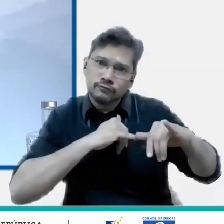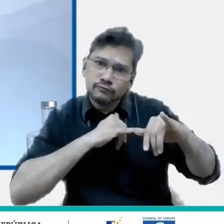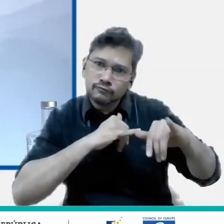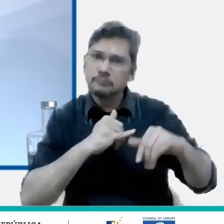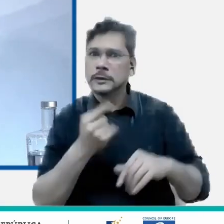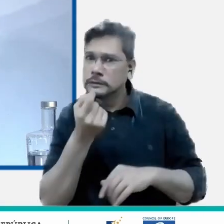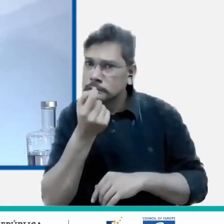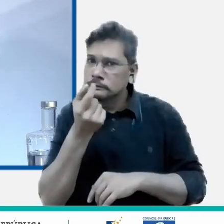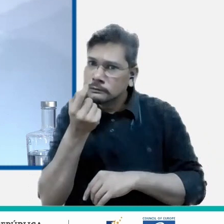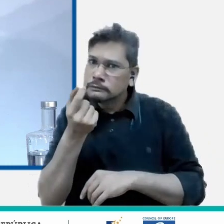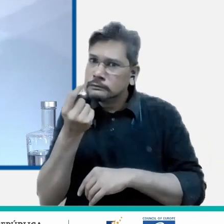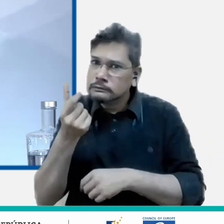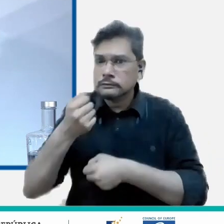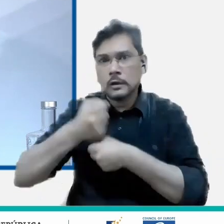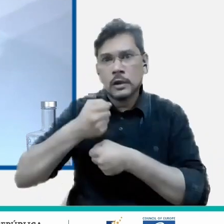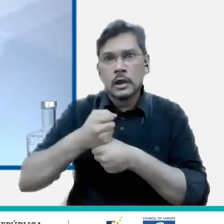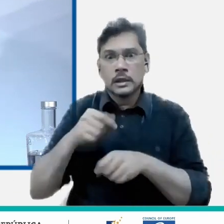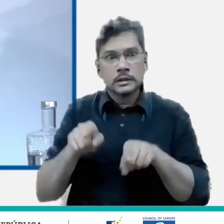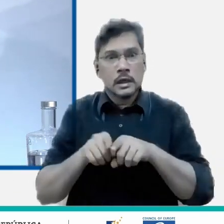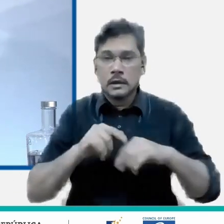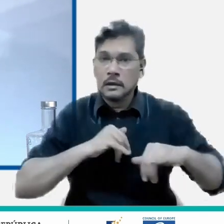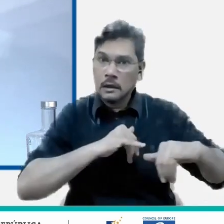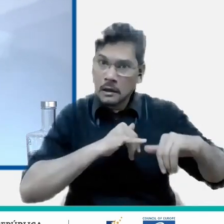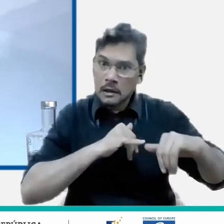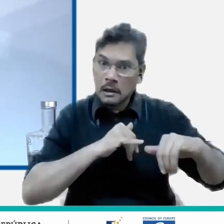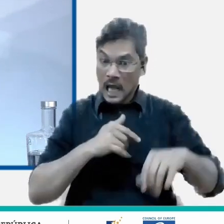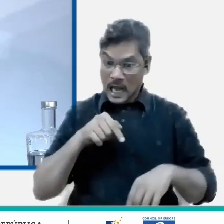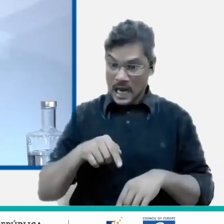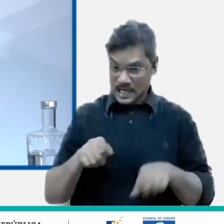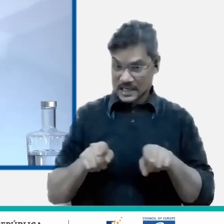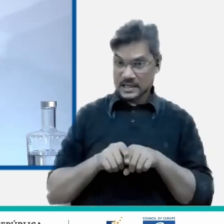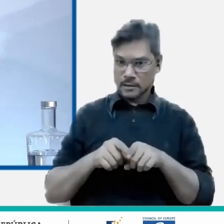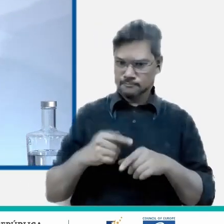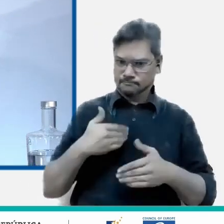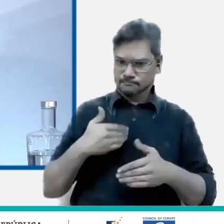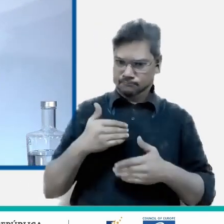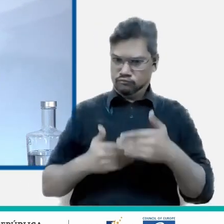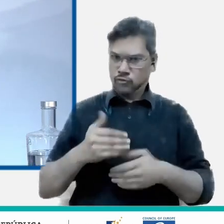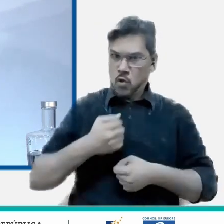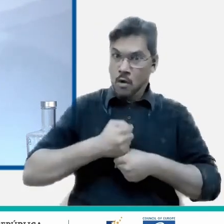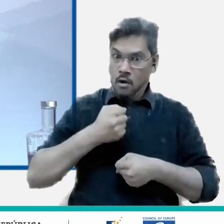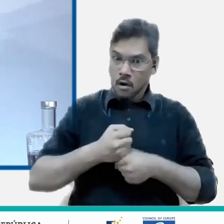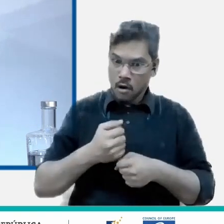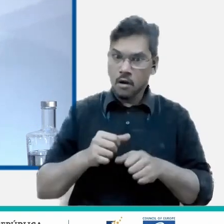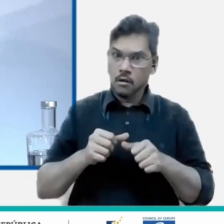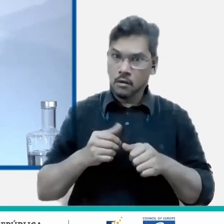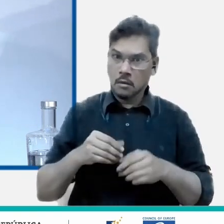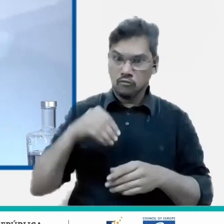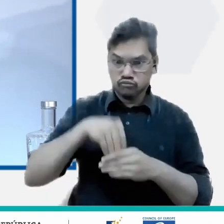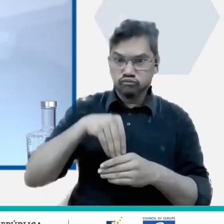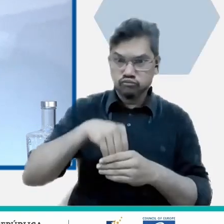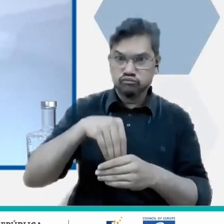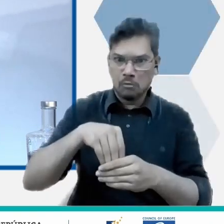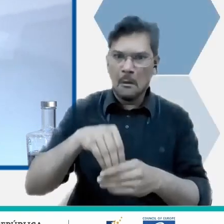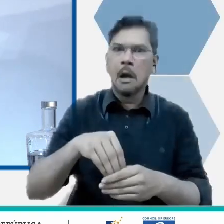Проблемы одинаковые в плане того, что вот предыдущий оратор тоже сказал об инструментах и роли местных сообществ или местных муниципалитетов, как